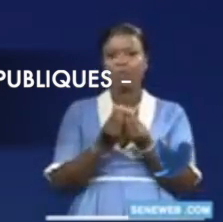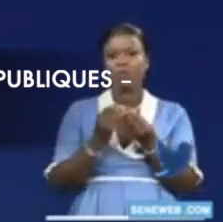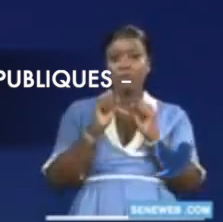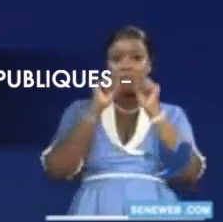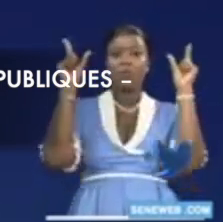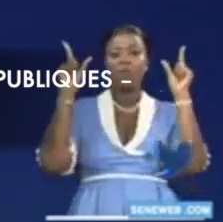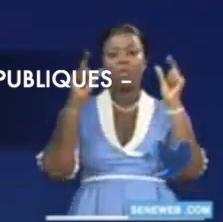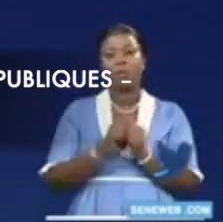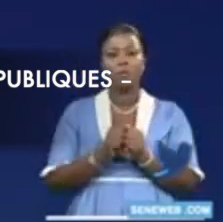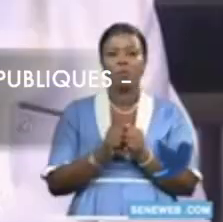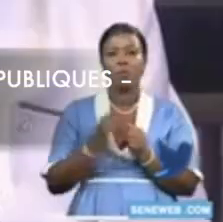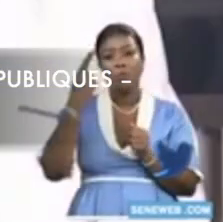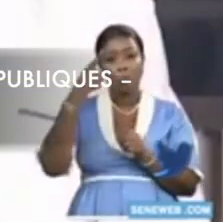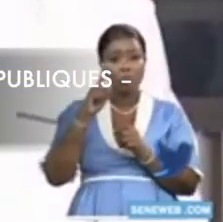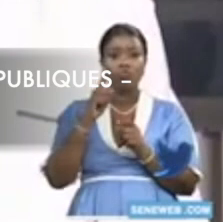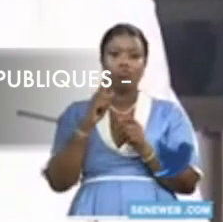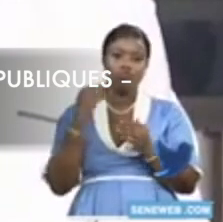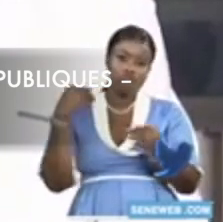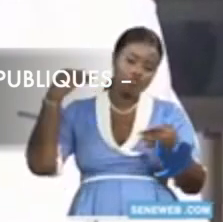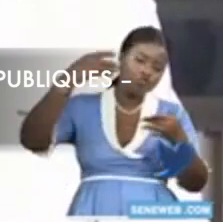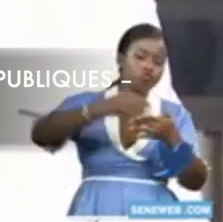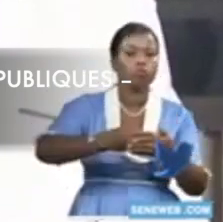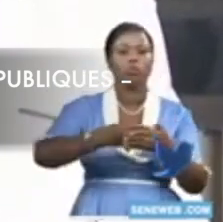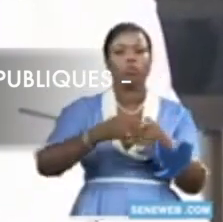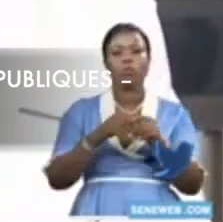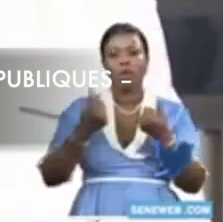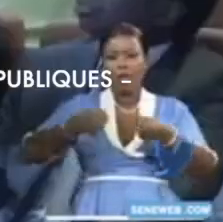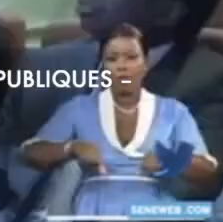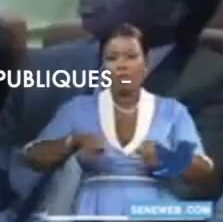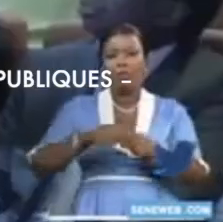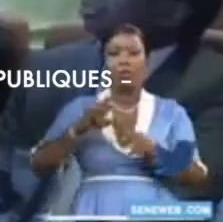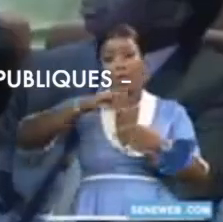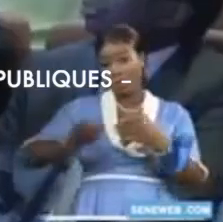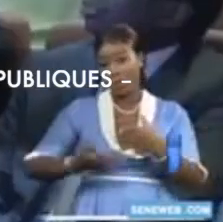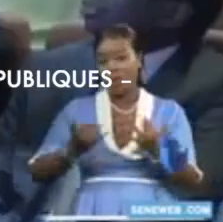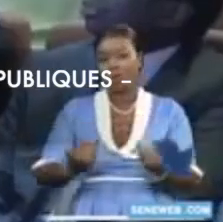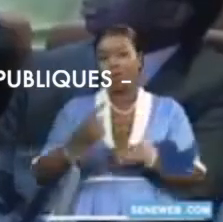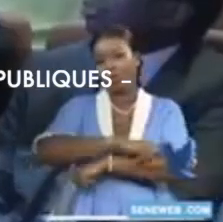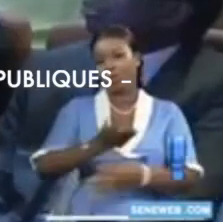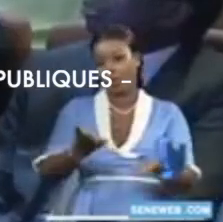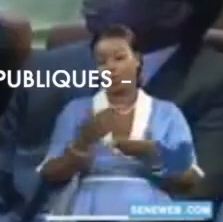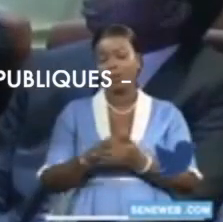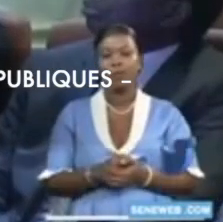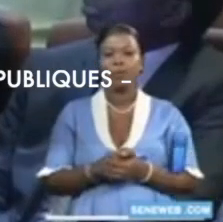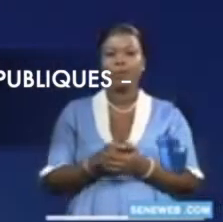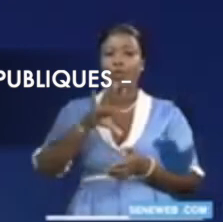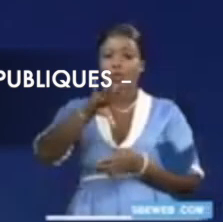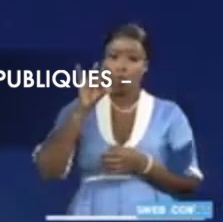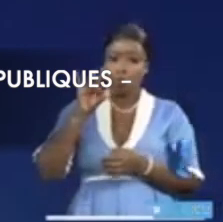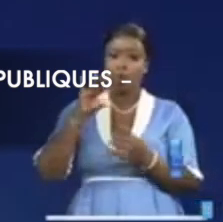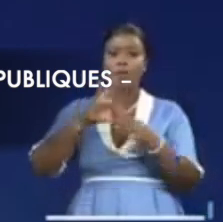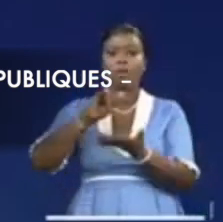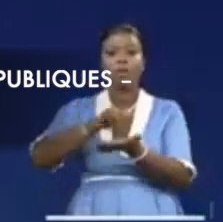et même pour aboutir au résultat qui nous réunit aujourd'hui. Les choix d'élaboration de ce document